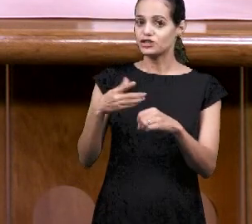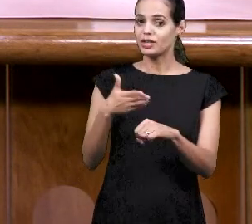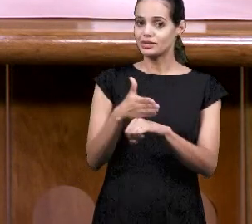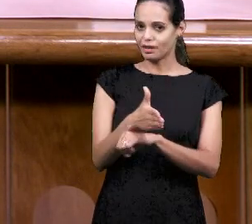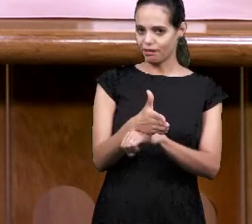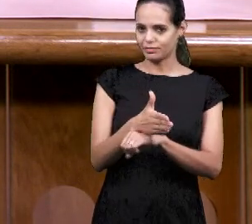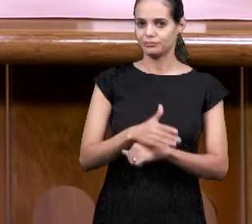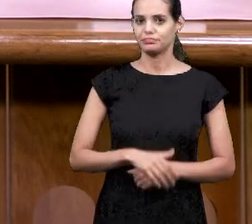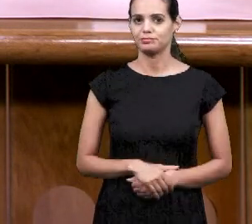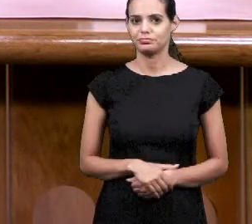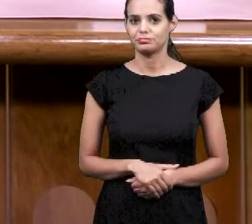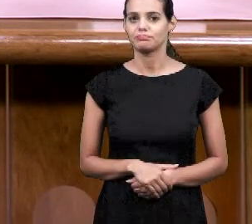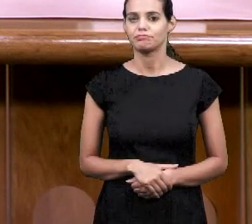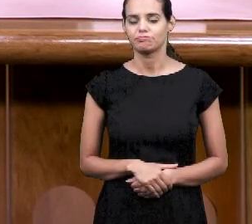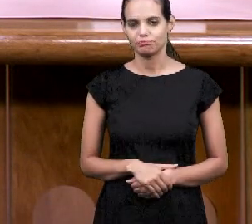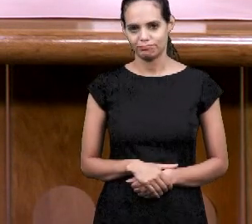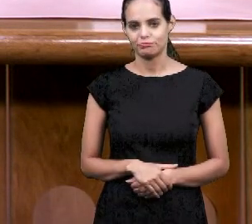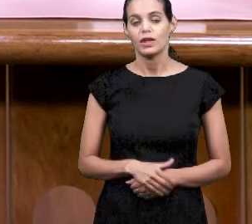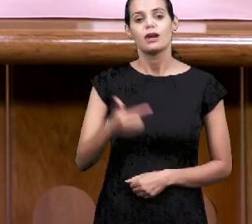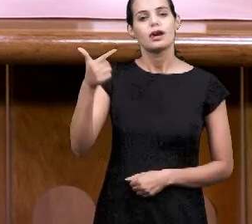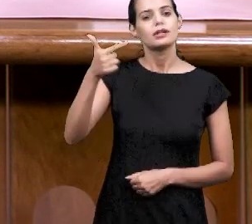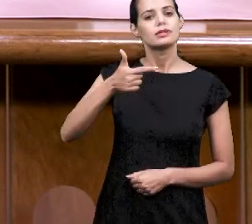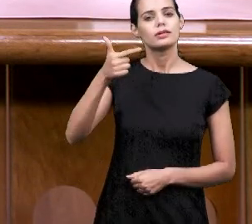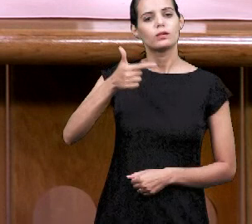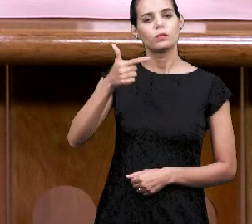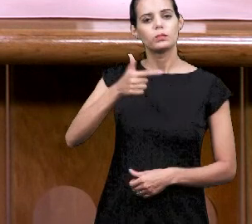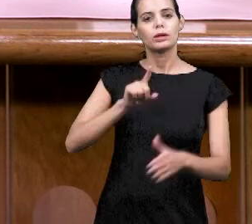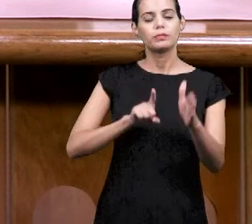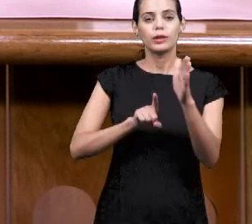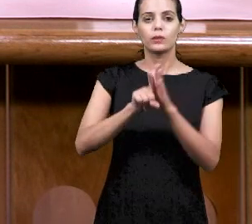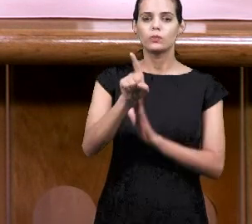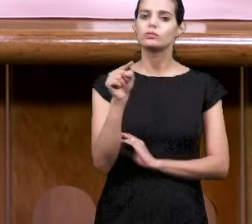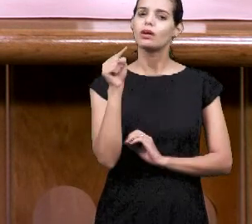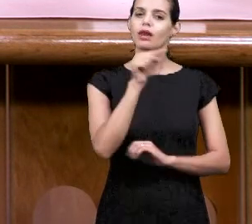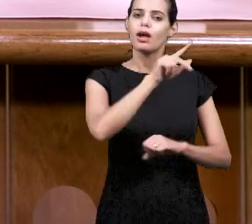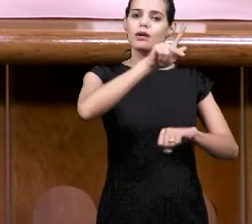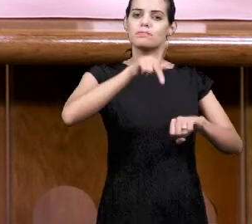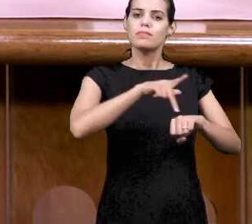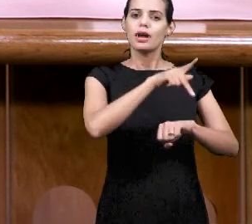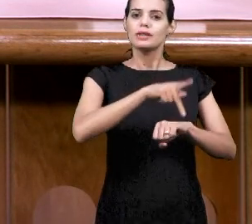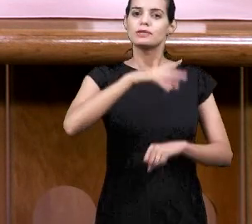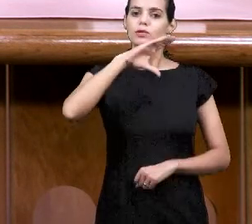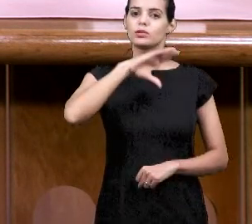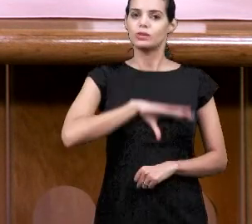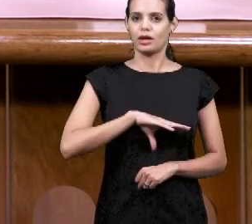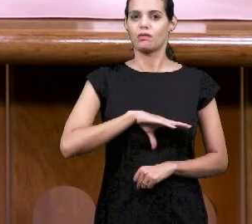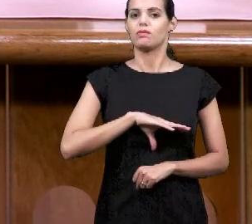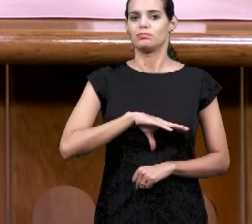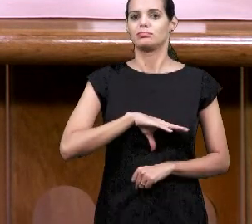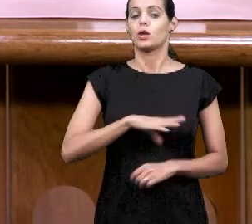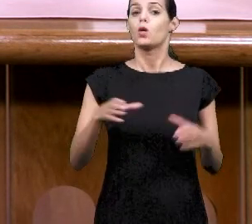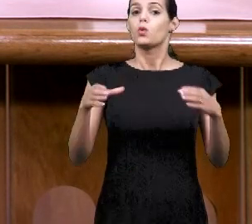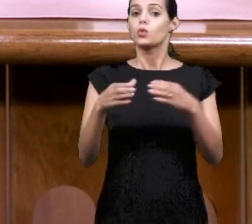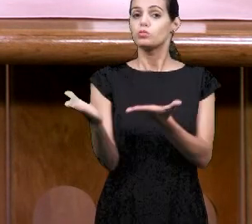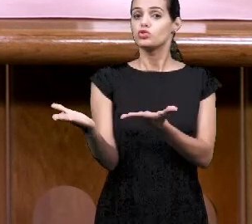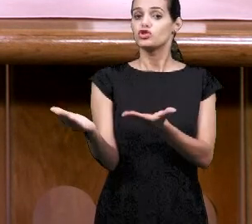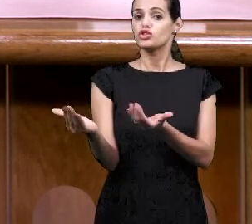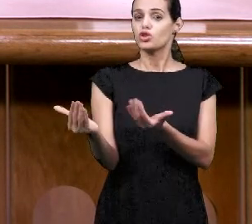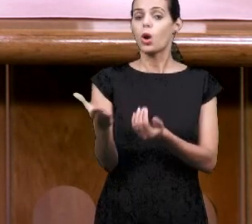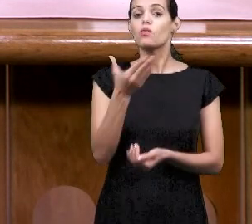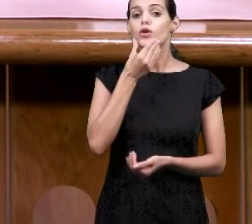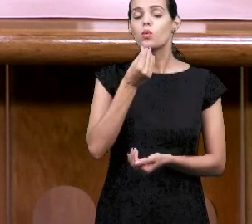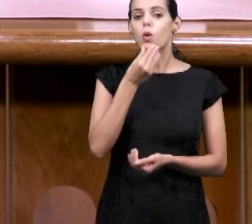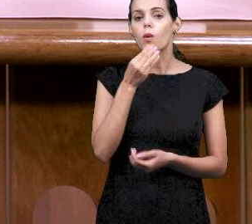entre la femme samaritaine et le Seigneur Jésus. Donc, Pour répondre à ces trois questions, nous allons